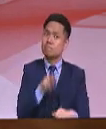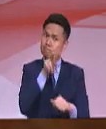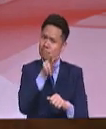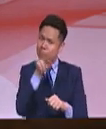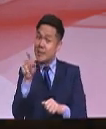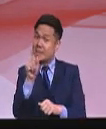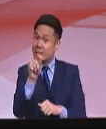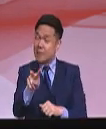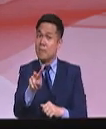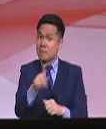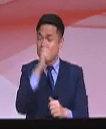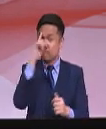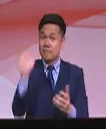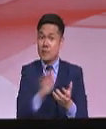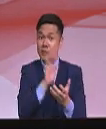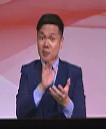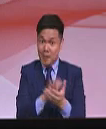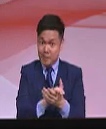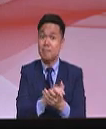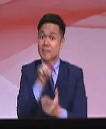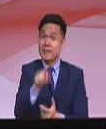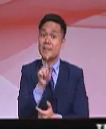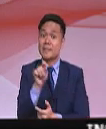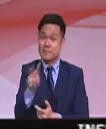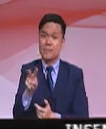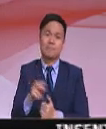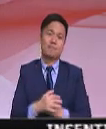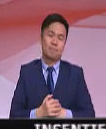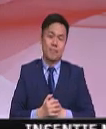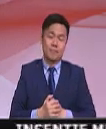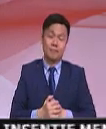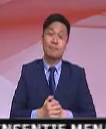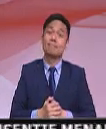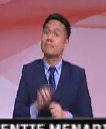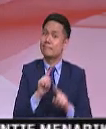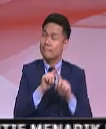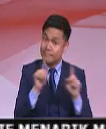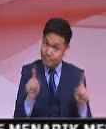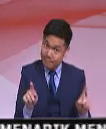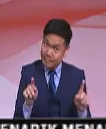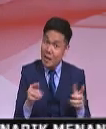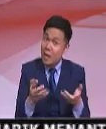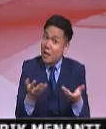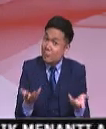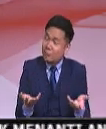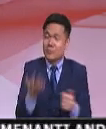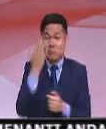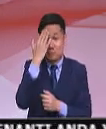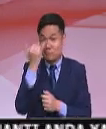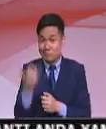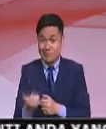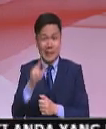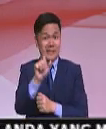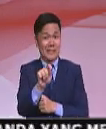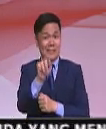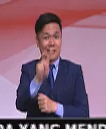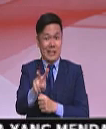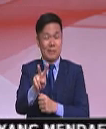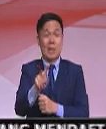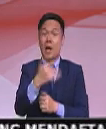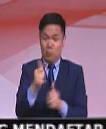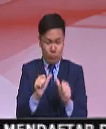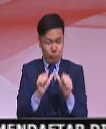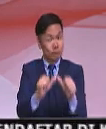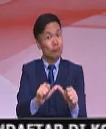yang disampaikan menerusi saluran televisyen. Namun, apa faktor yang menyebabkan kandungan TV